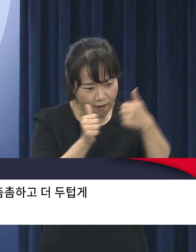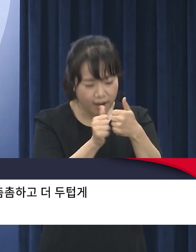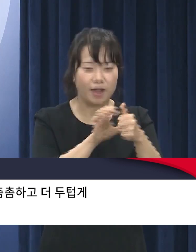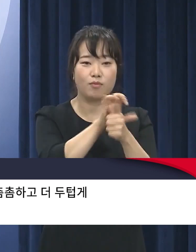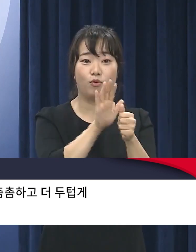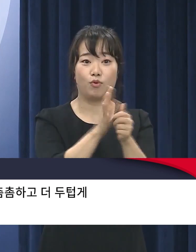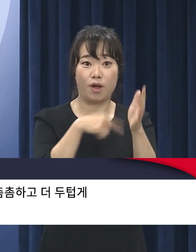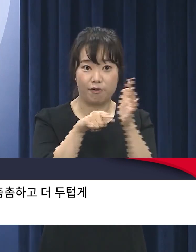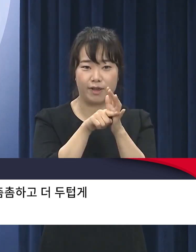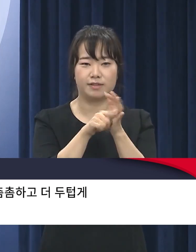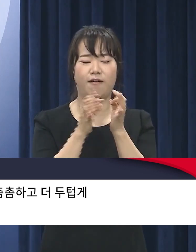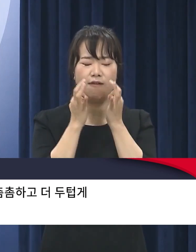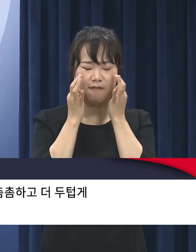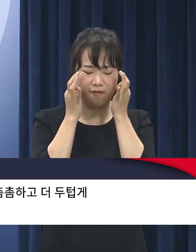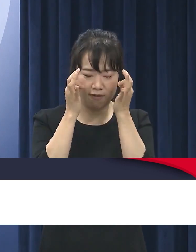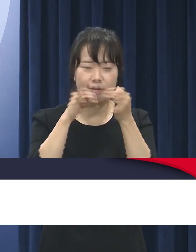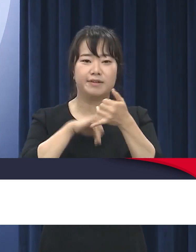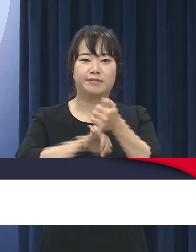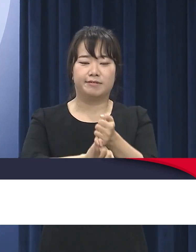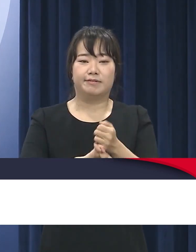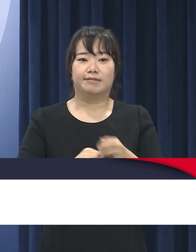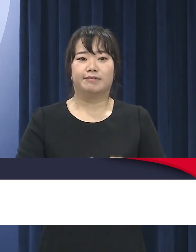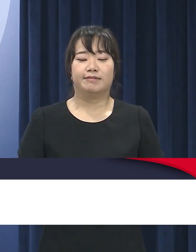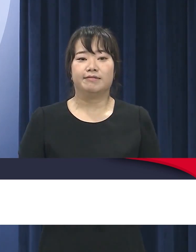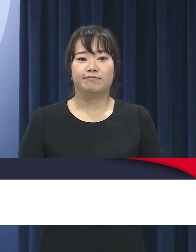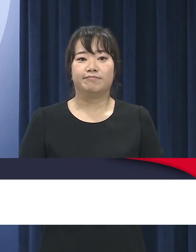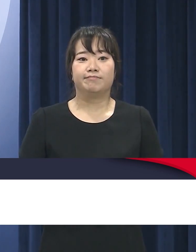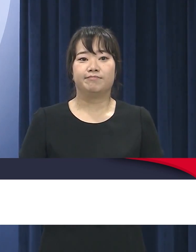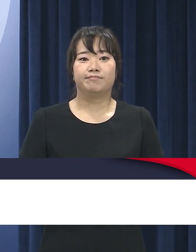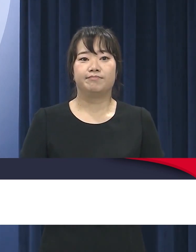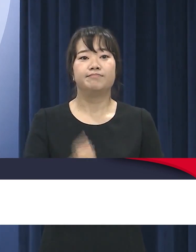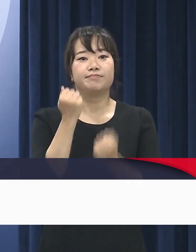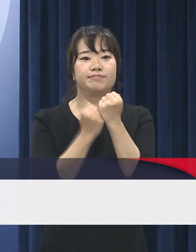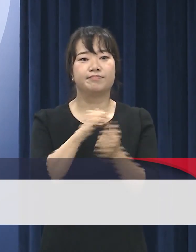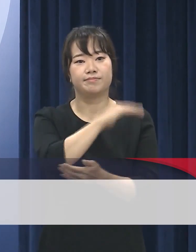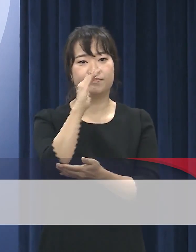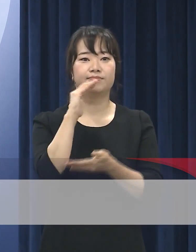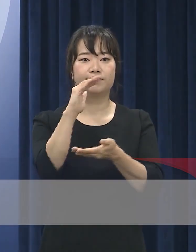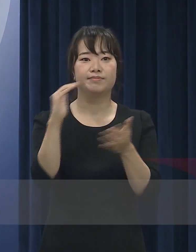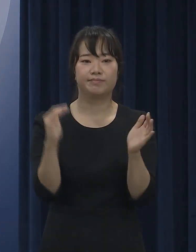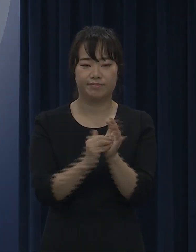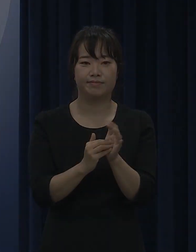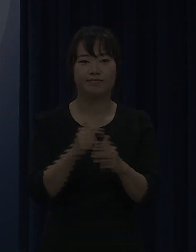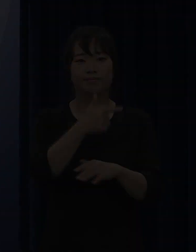수 있도록 최선의 노력을 다하겠습니다. 이상 발표를 마치겠습니다. 감사합니다.